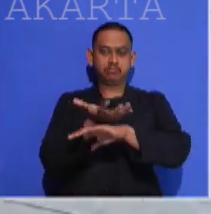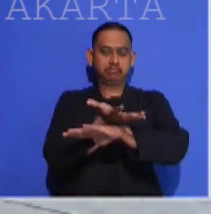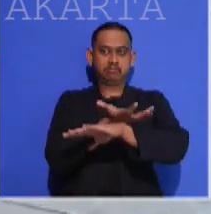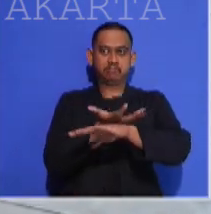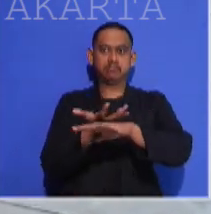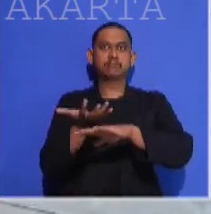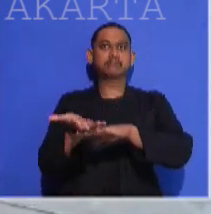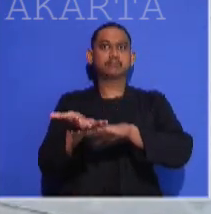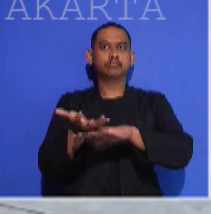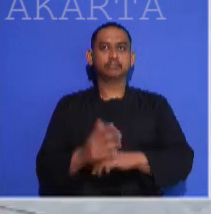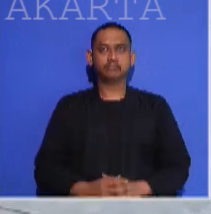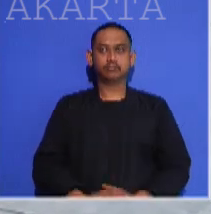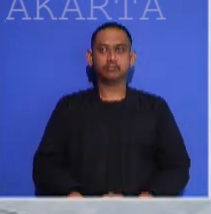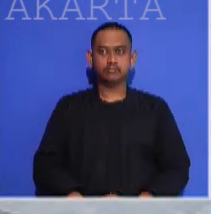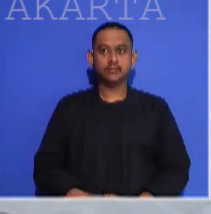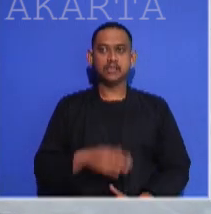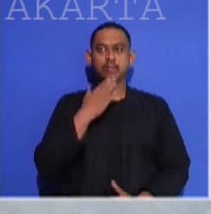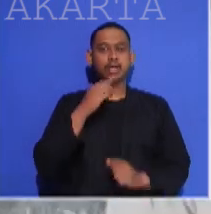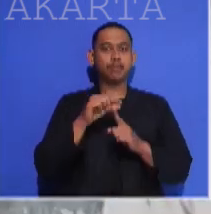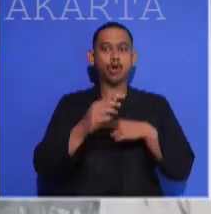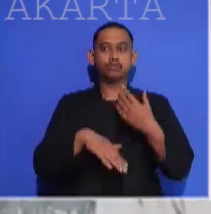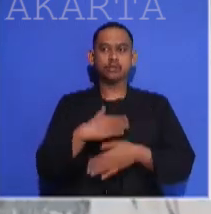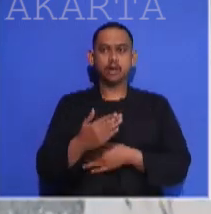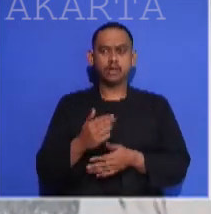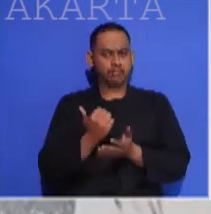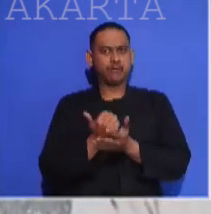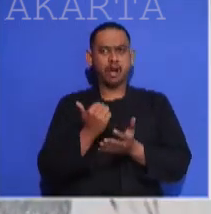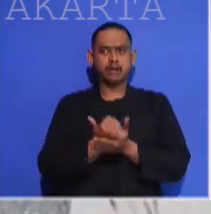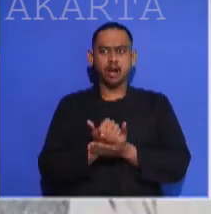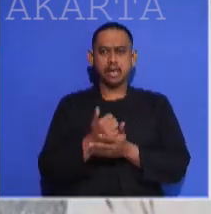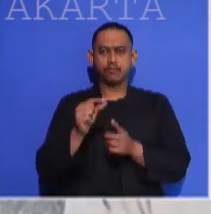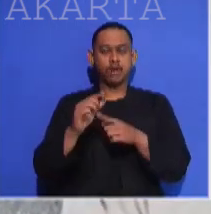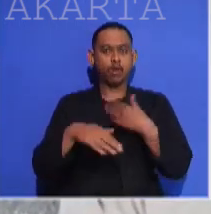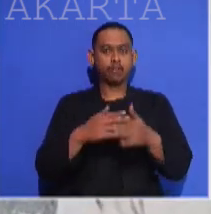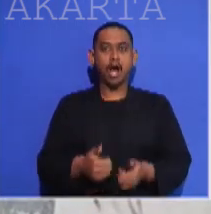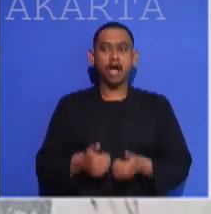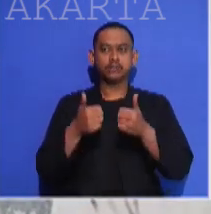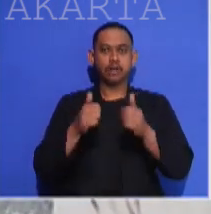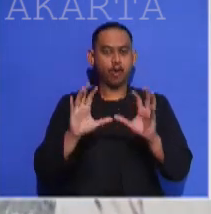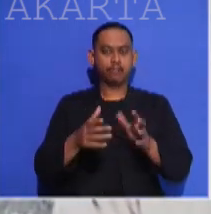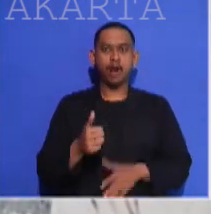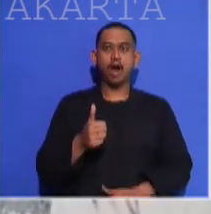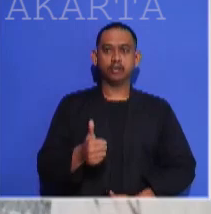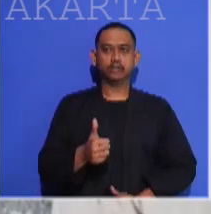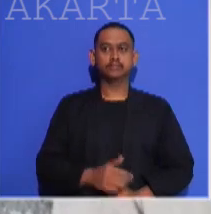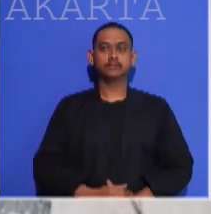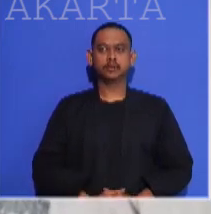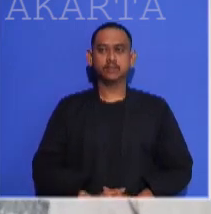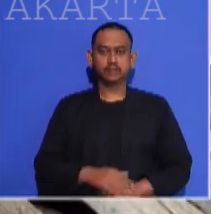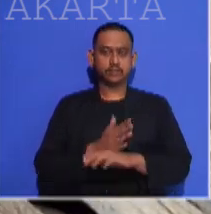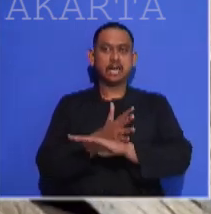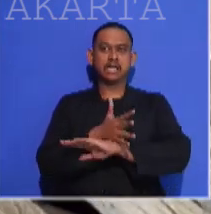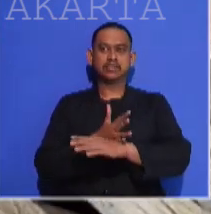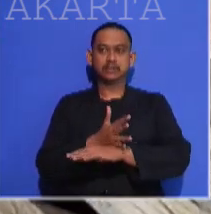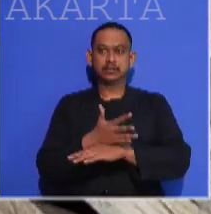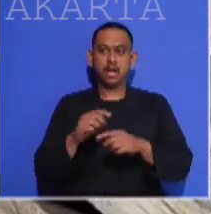dipun kemonah. Kamangka menawi dipun olah kanthi sae, bahan baken menika saged dipun damel maneka werni jinis kerajinan